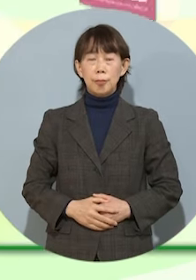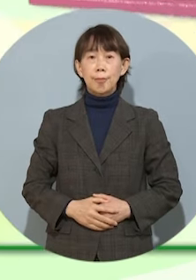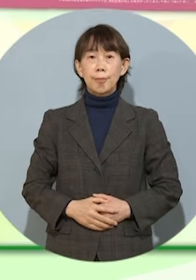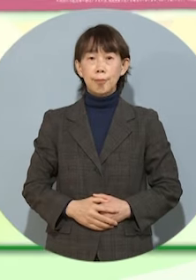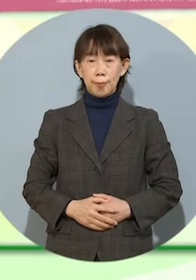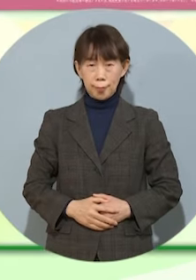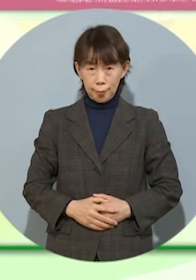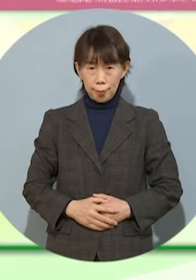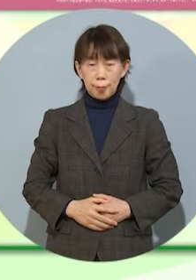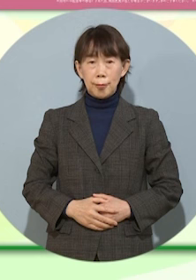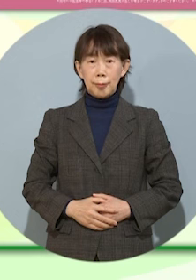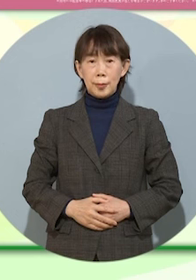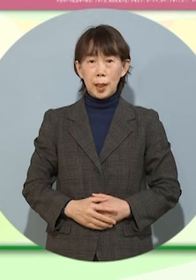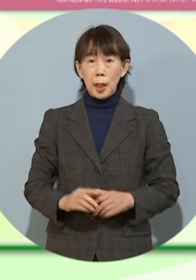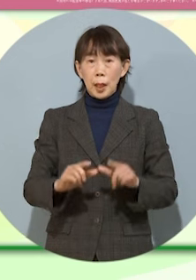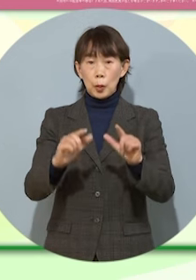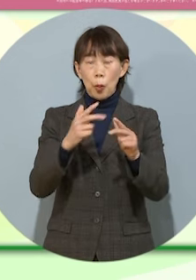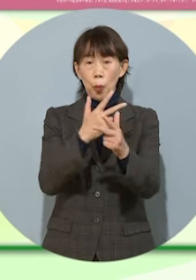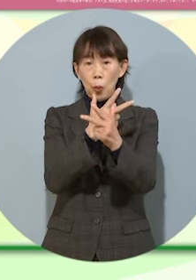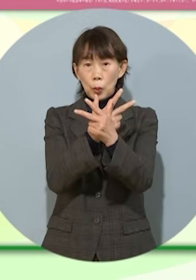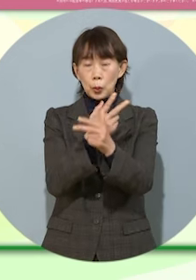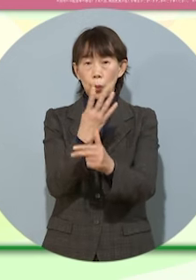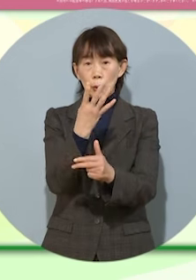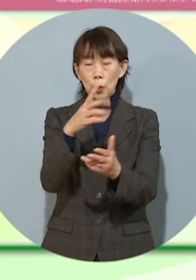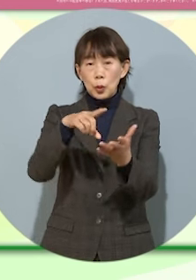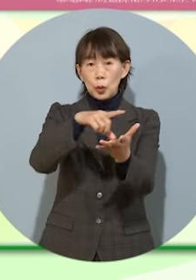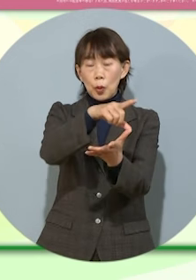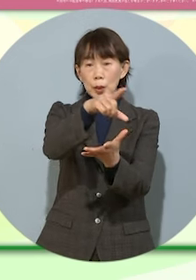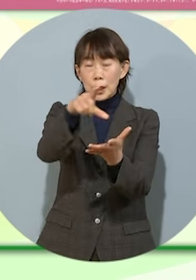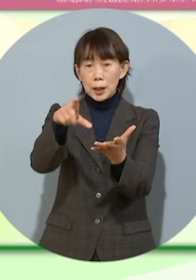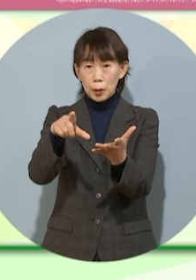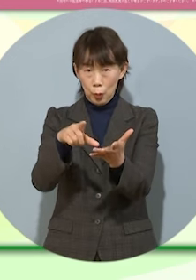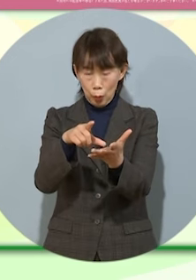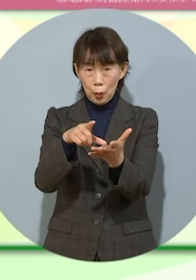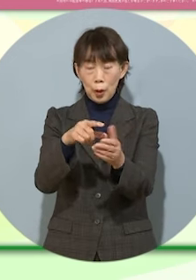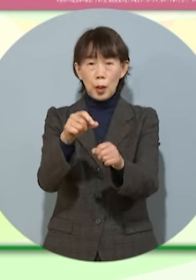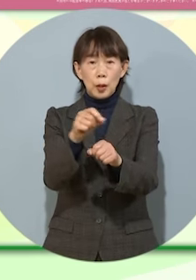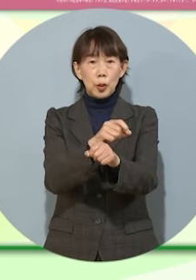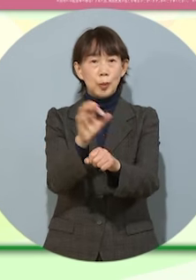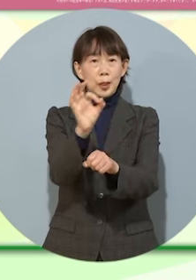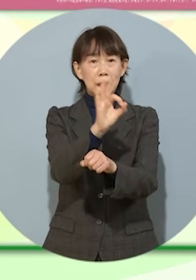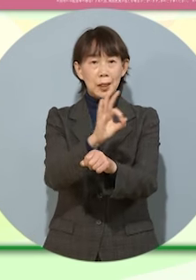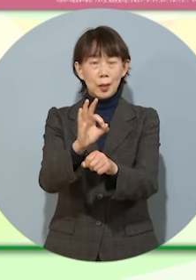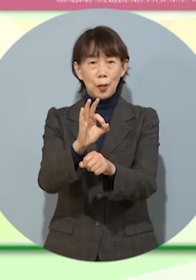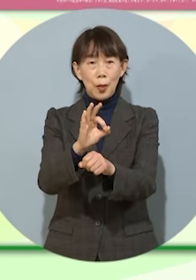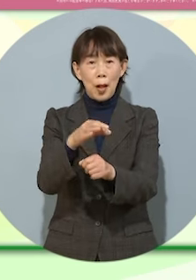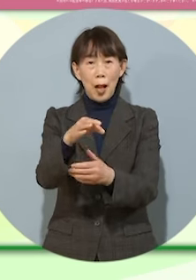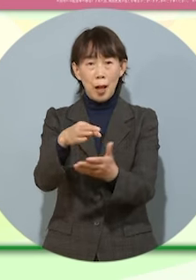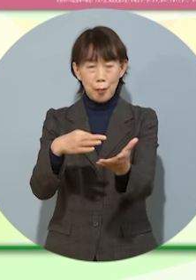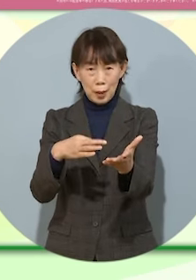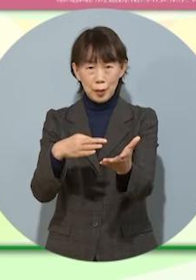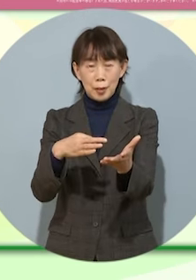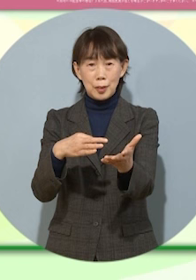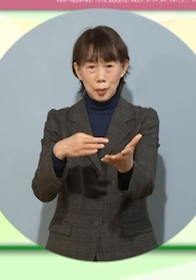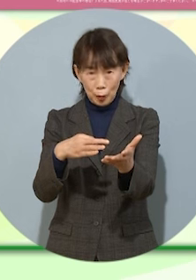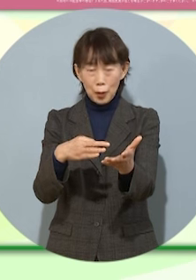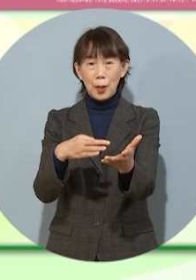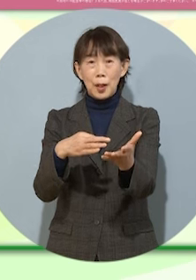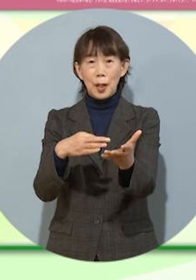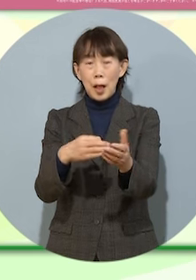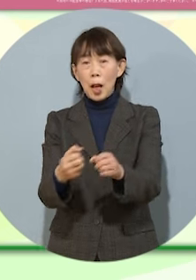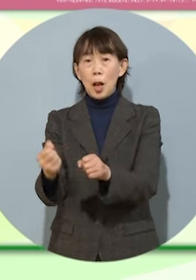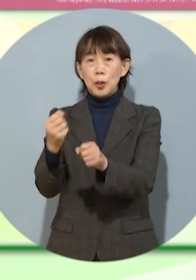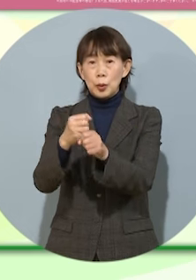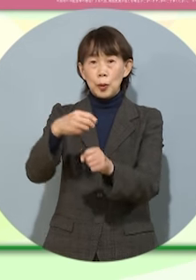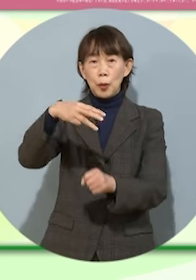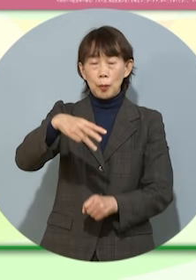さらに青森、岩手、宮城、福島の特産品などを販売する東北4県復興